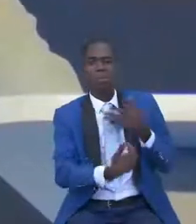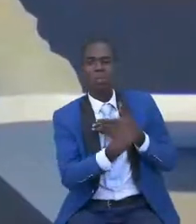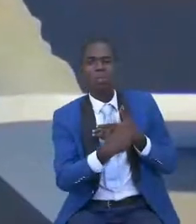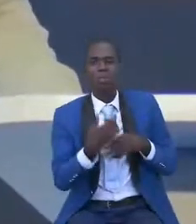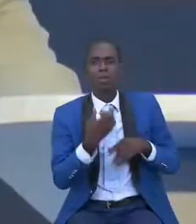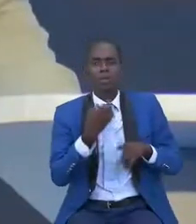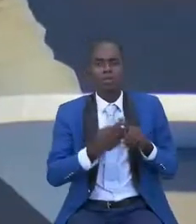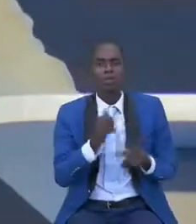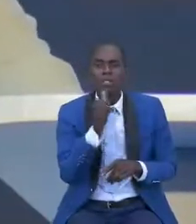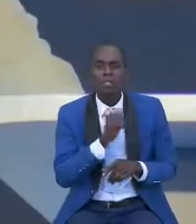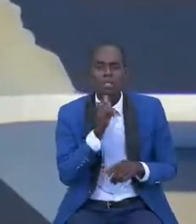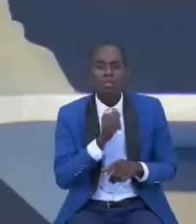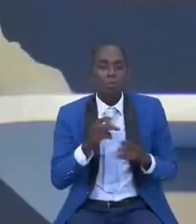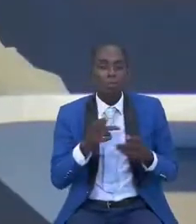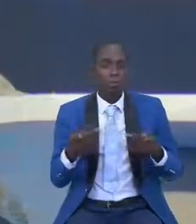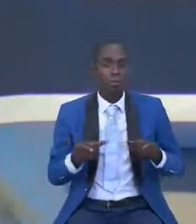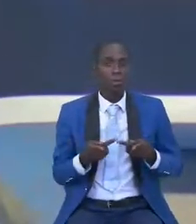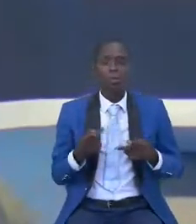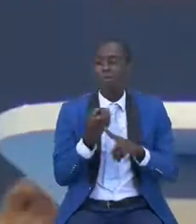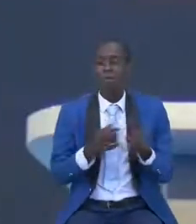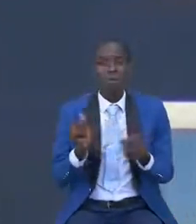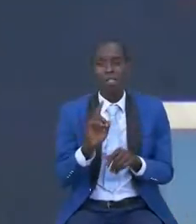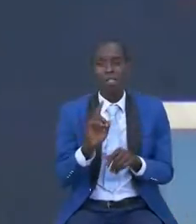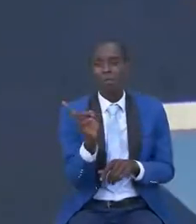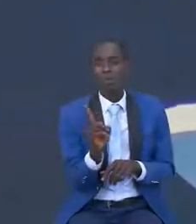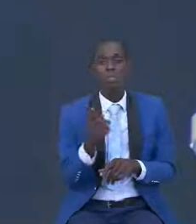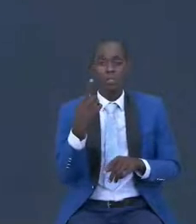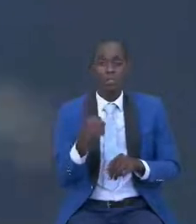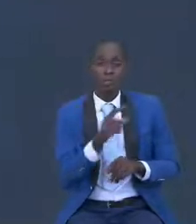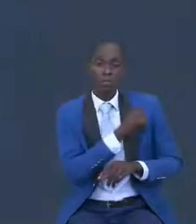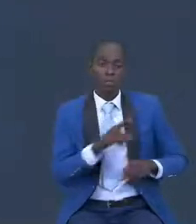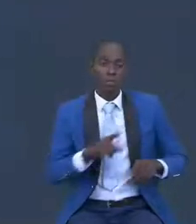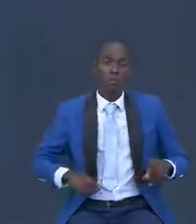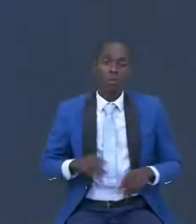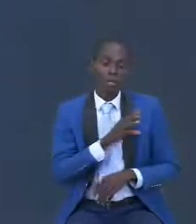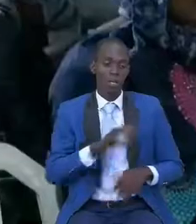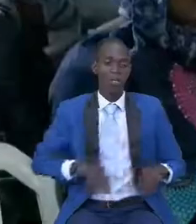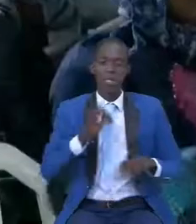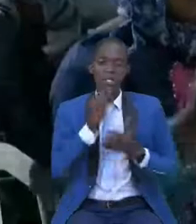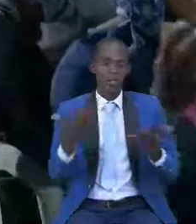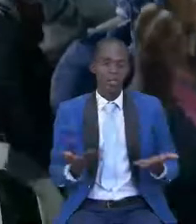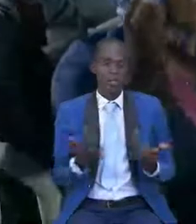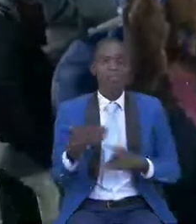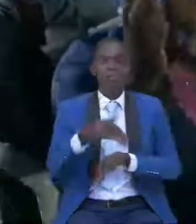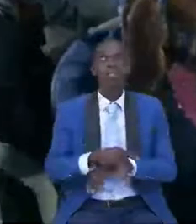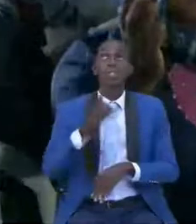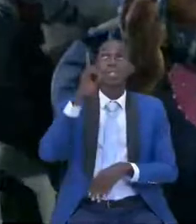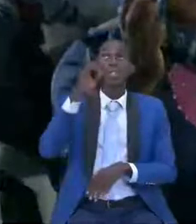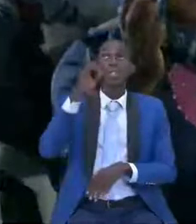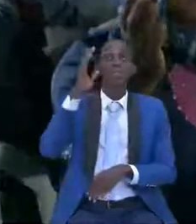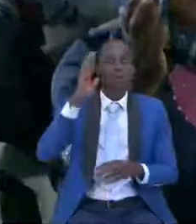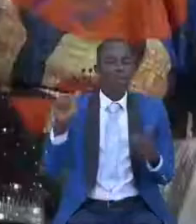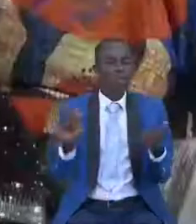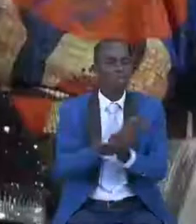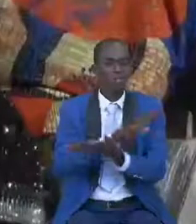Et toute œuvre, ça peut venir de lieux secrets, des habitudes ou quoi que ce soit.